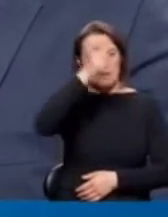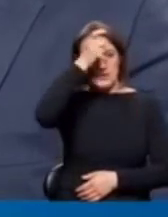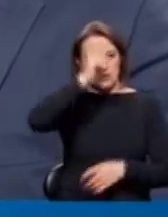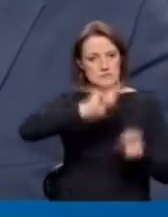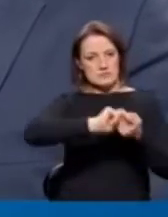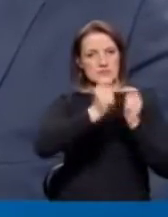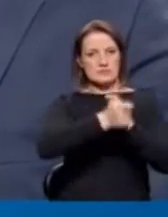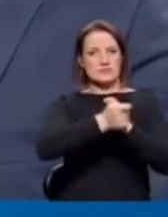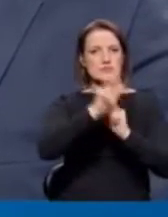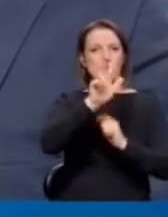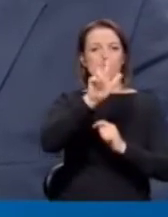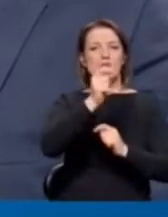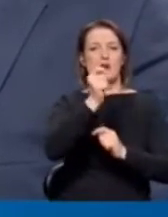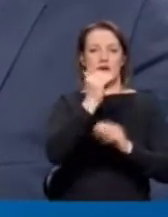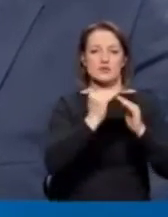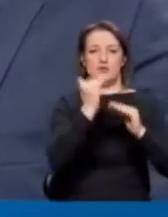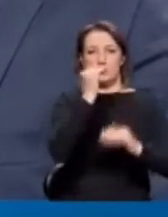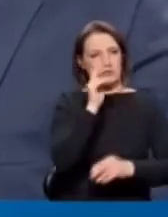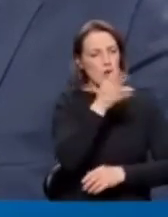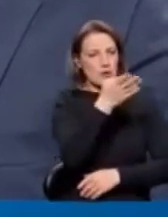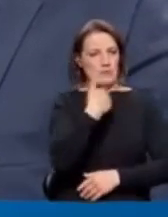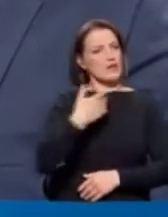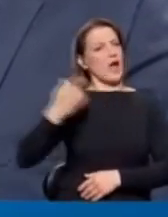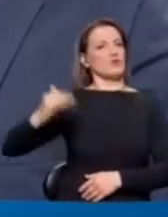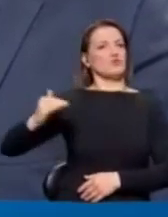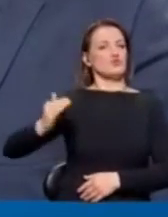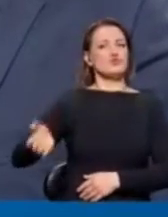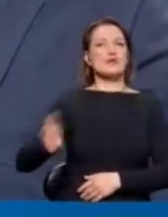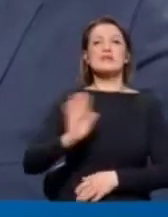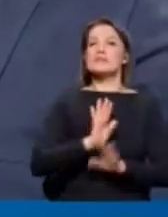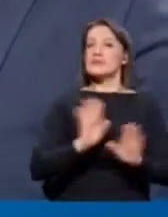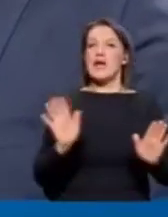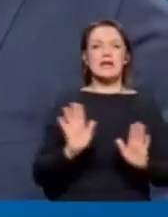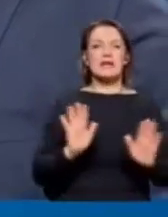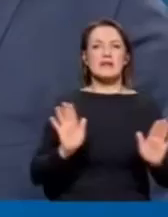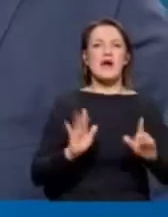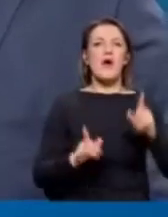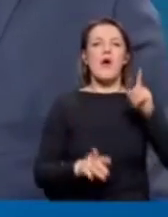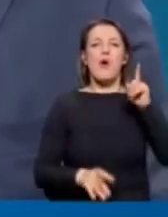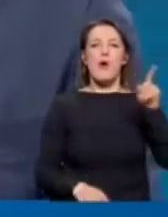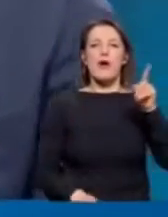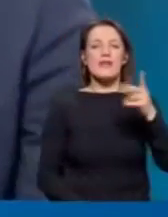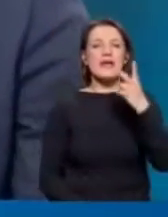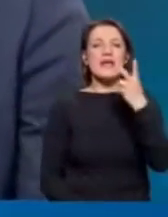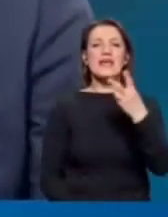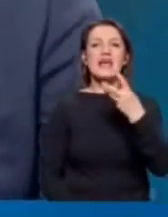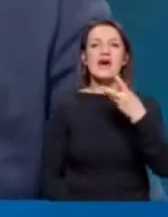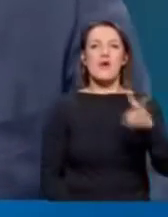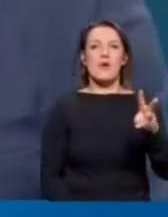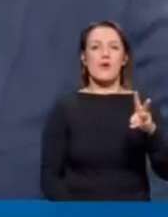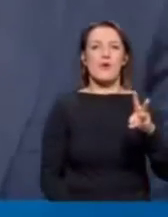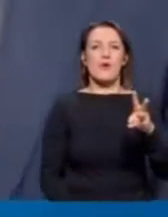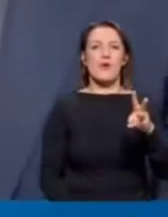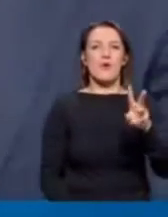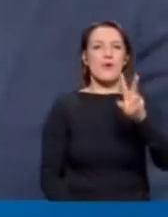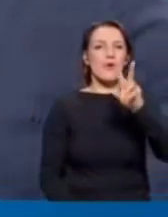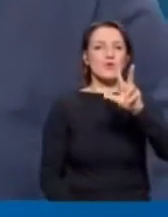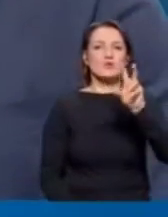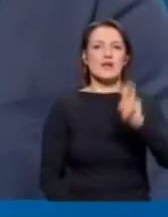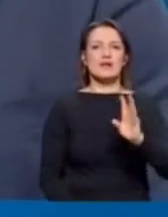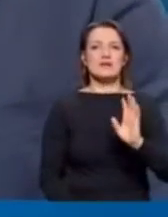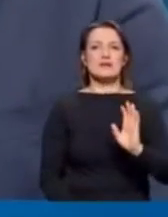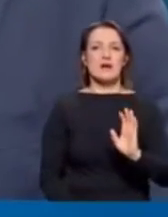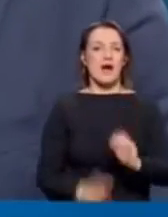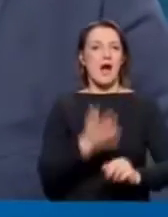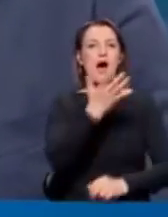parasına çarpıyorlar 30 görüntüsünde bir rakam çıkıyor gördüğünüz daha güzel değil orada 2 Euro 38 kuruş